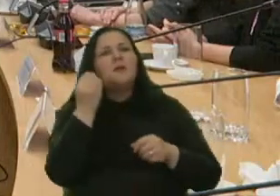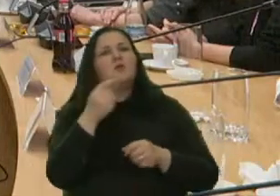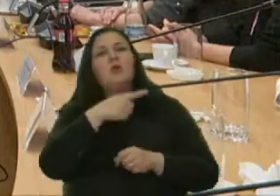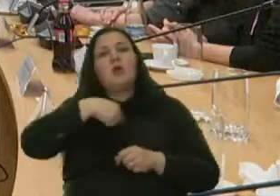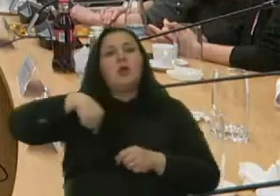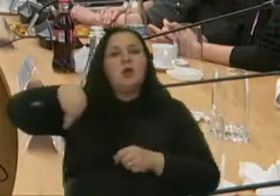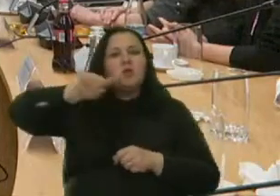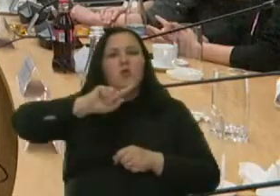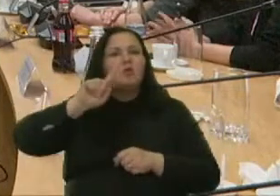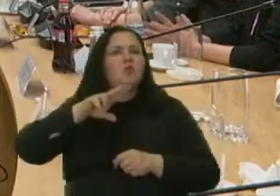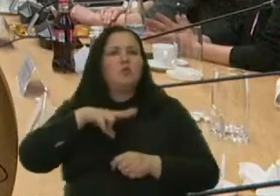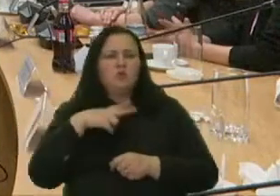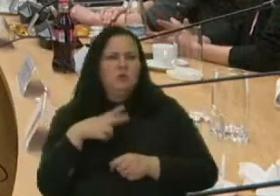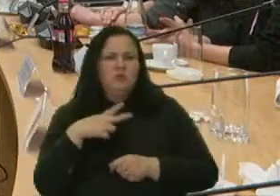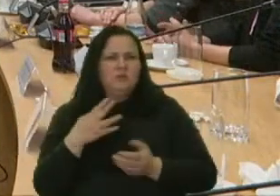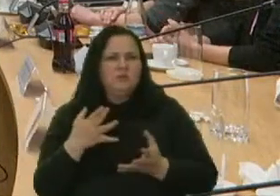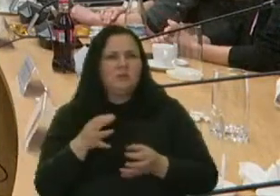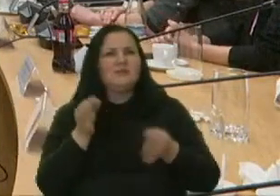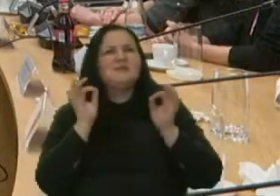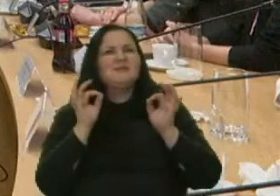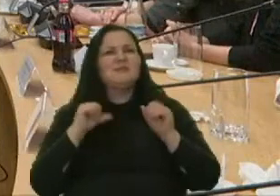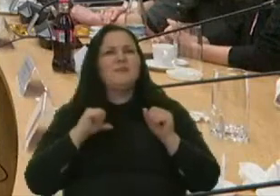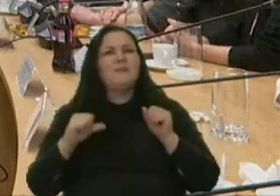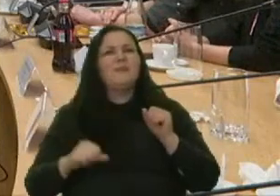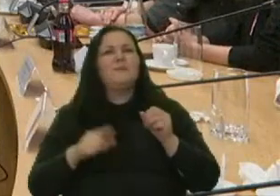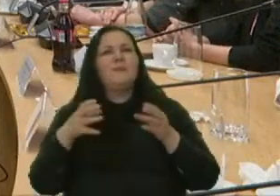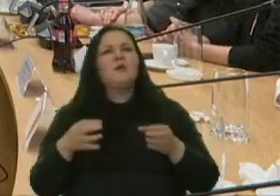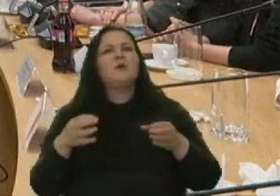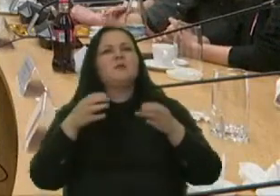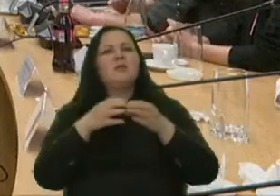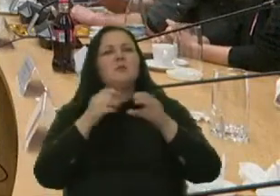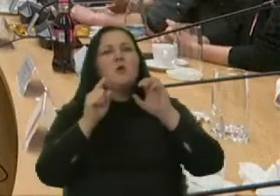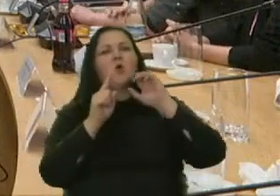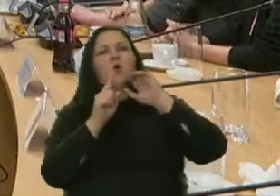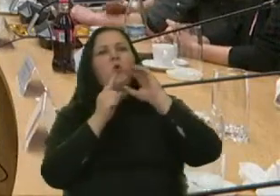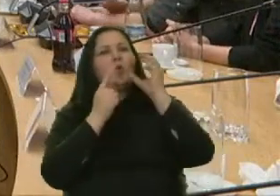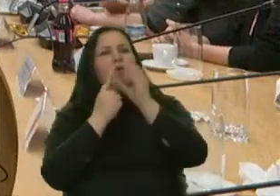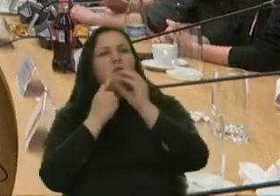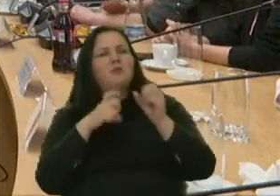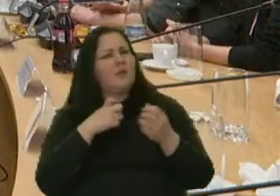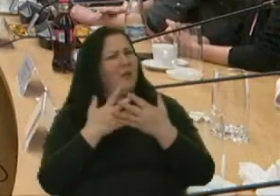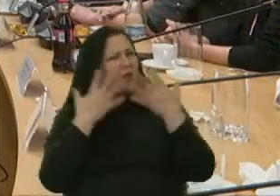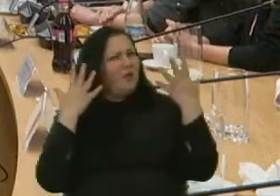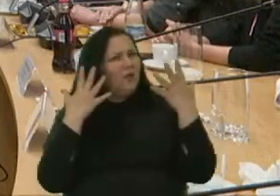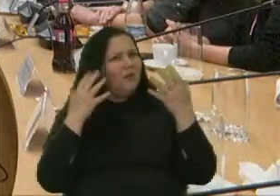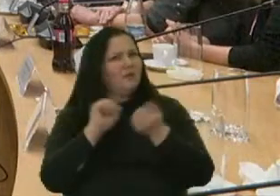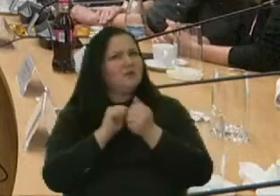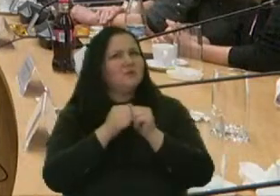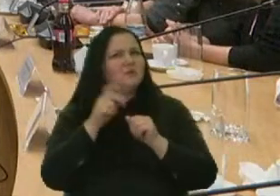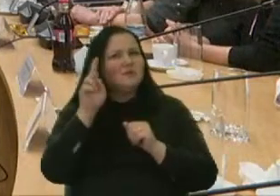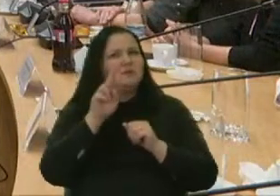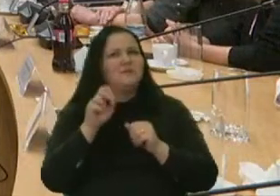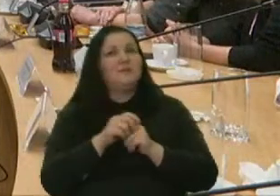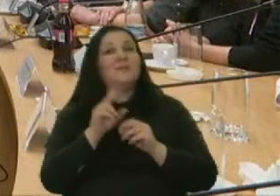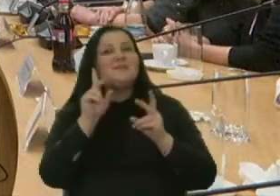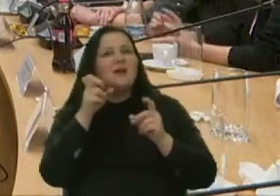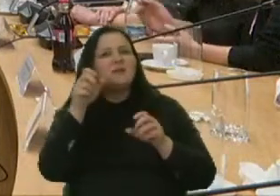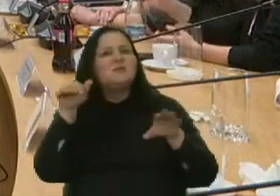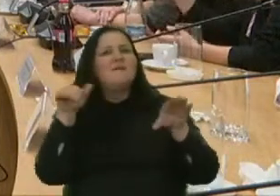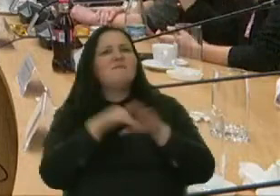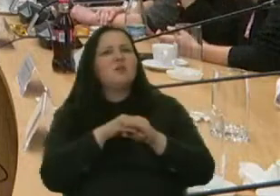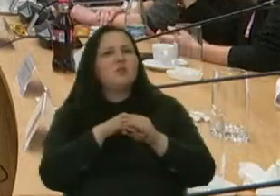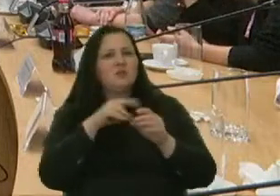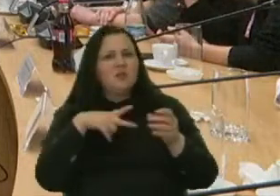suntem Niciunul dintre noi special pe domeniul culturii e mai clar sau să mai repet o dată dar să Votați sunteți